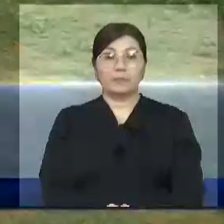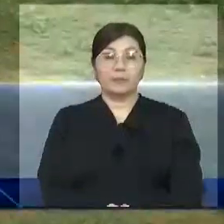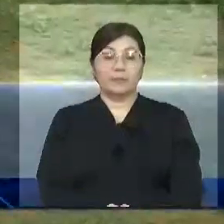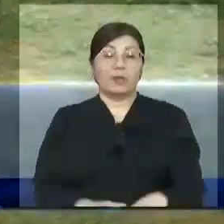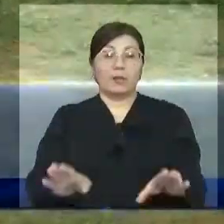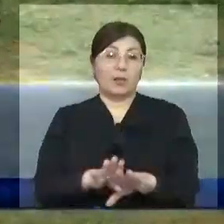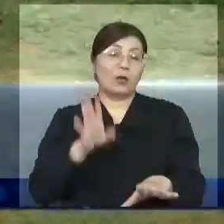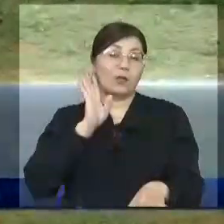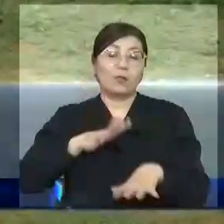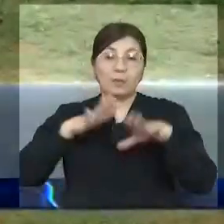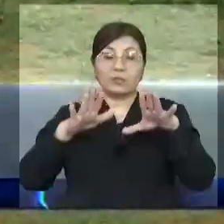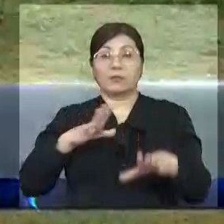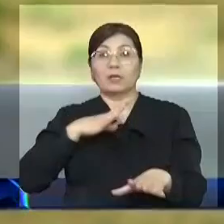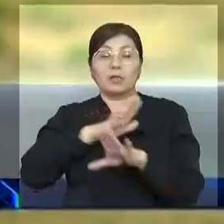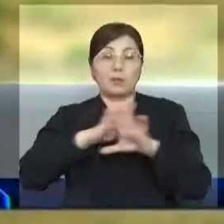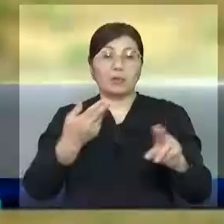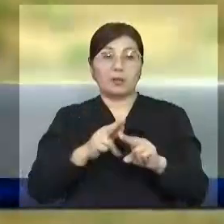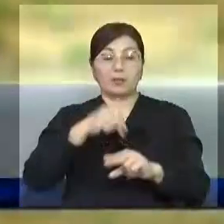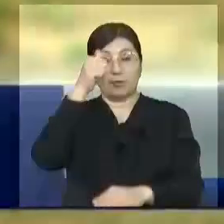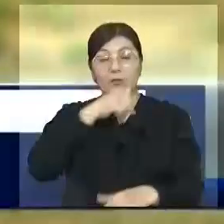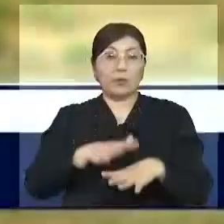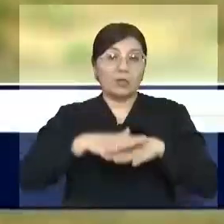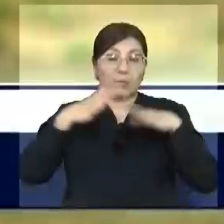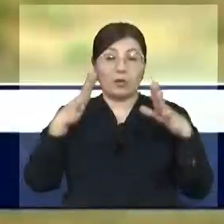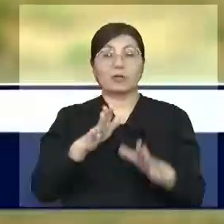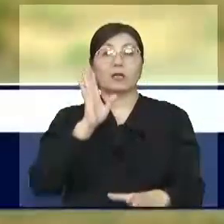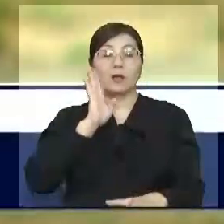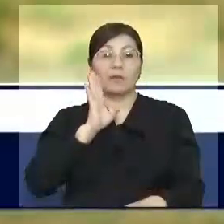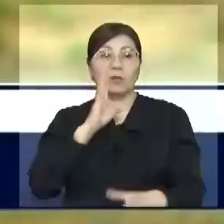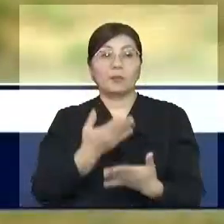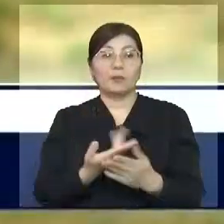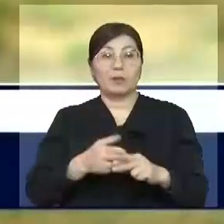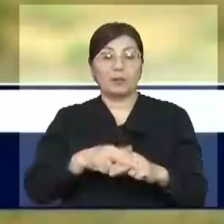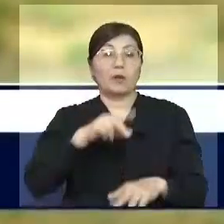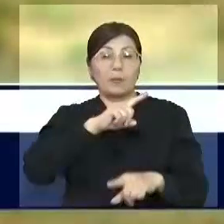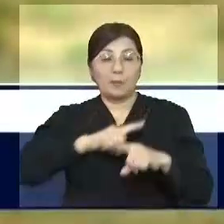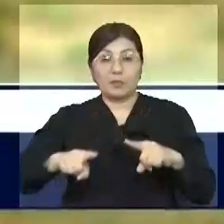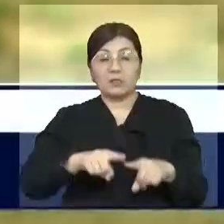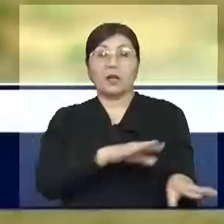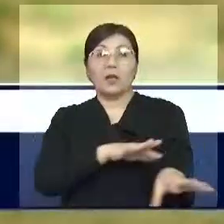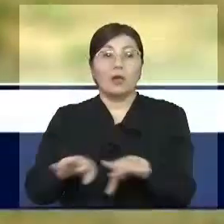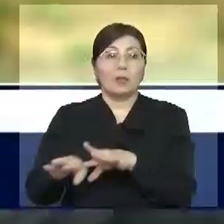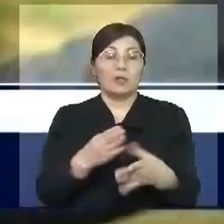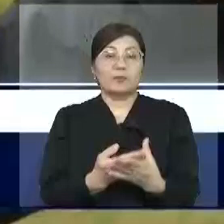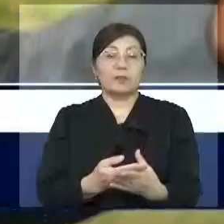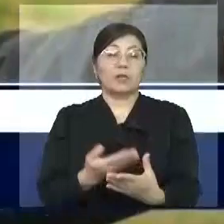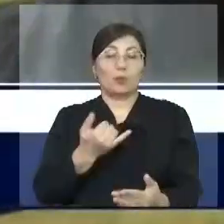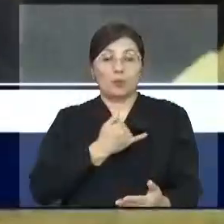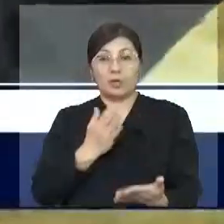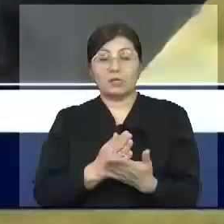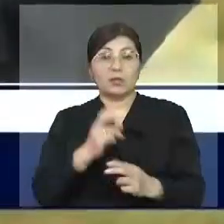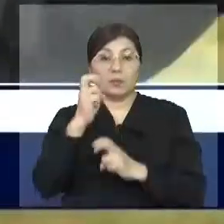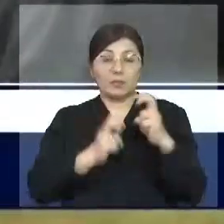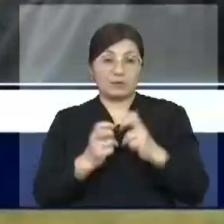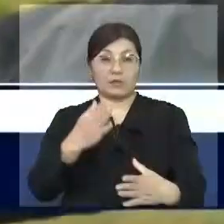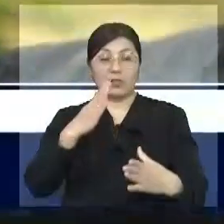Такого паводка на моей памяти не было. В этом году большая вода не застала нас врасплох, поэтому мы экстренно среагировали. Есть несколько заводов у нас здесь. Мы попросили